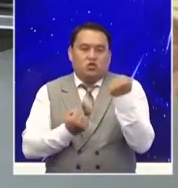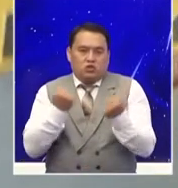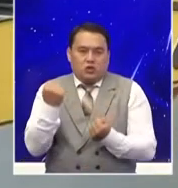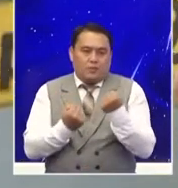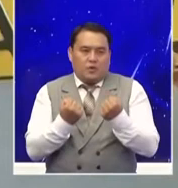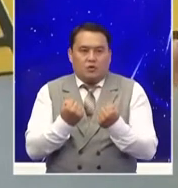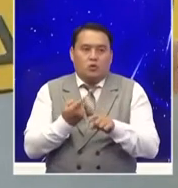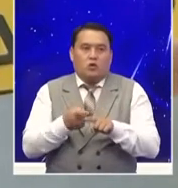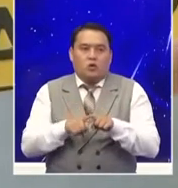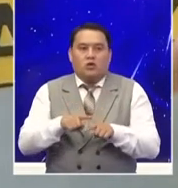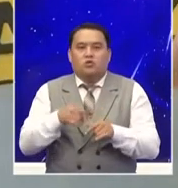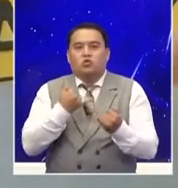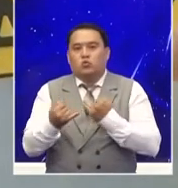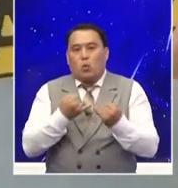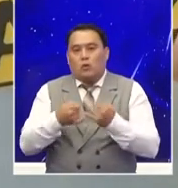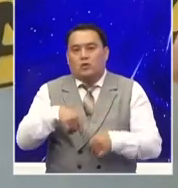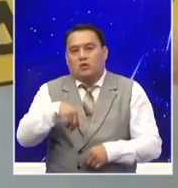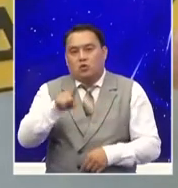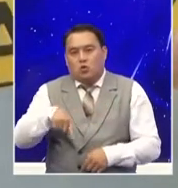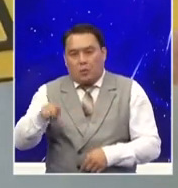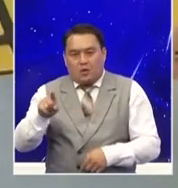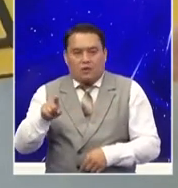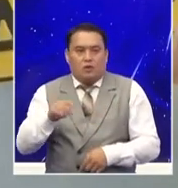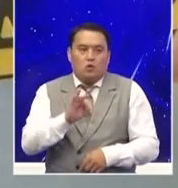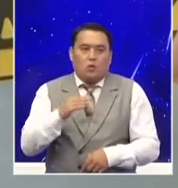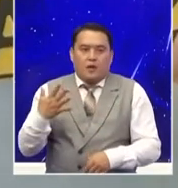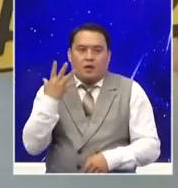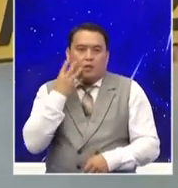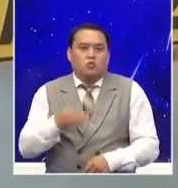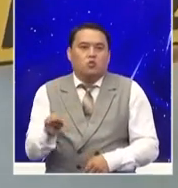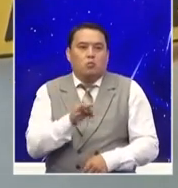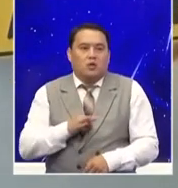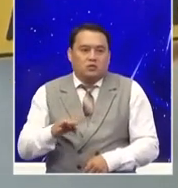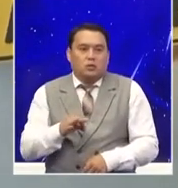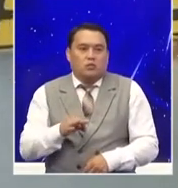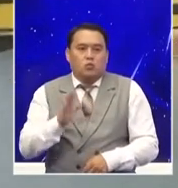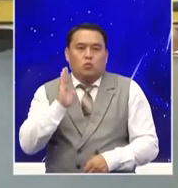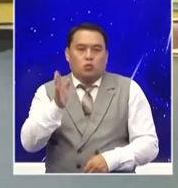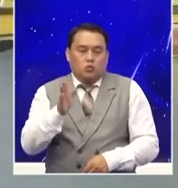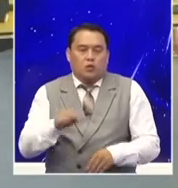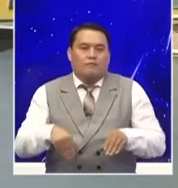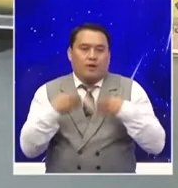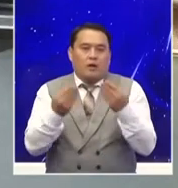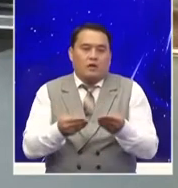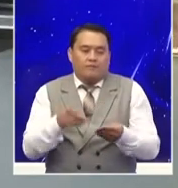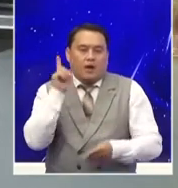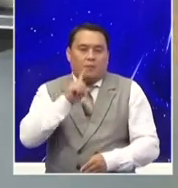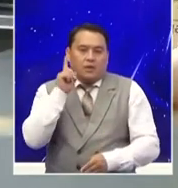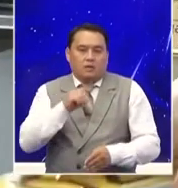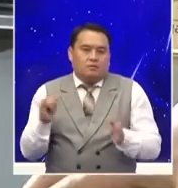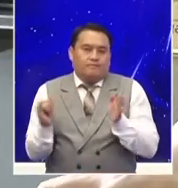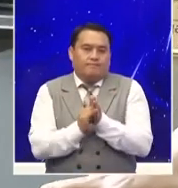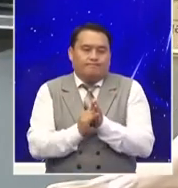Вот такие желтые номера. Вот это регион 05, Алматинская область. Вот такие желтые номера будут выдаваться при временной